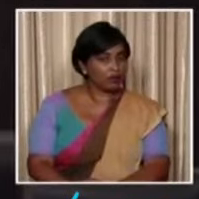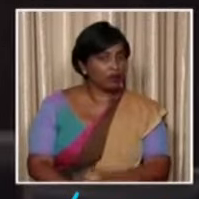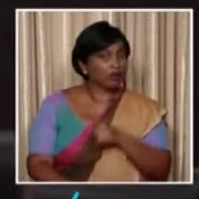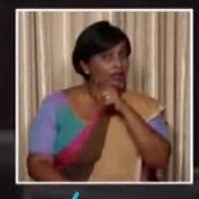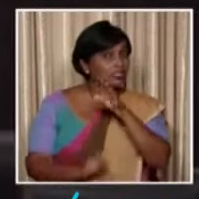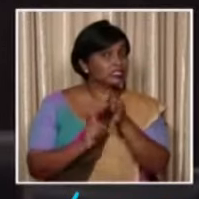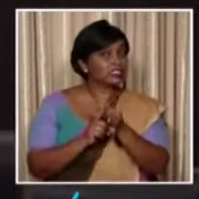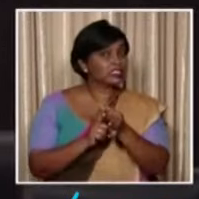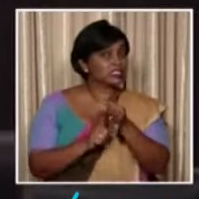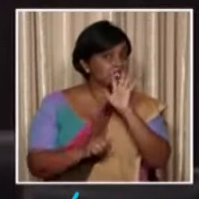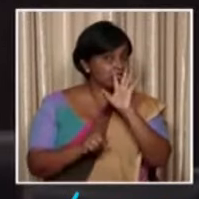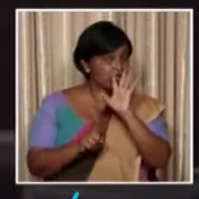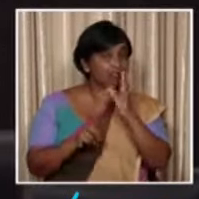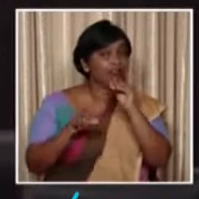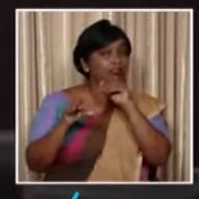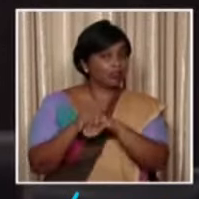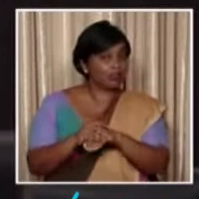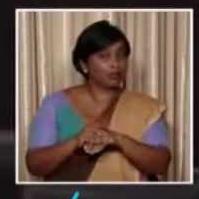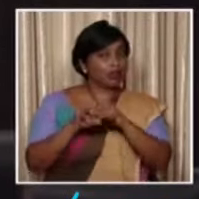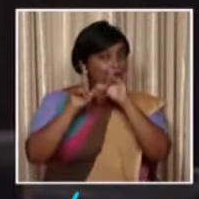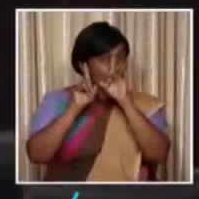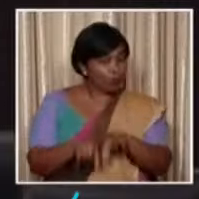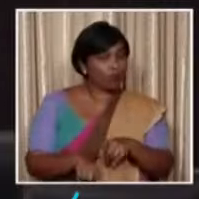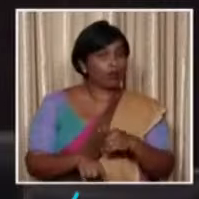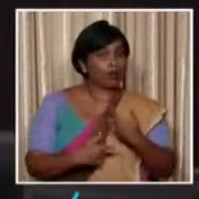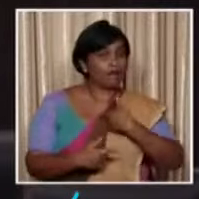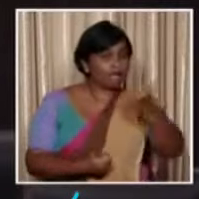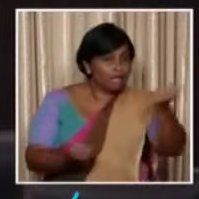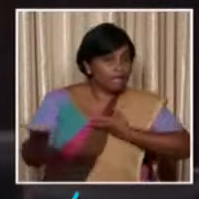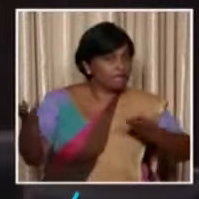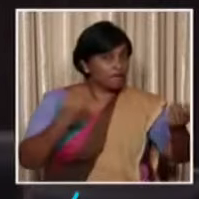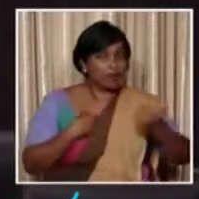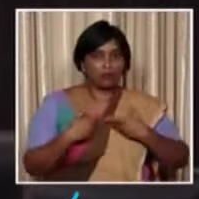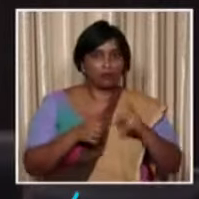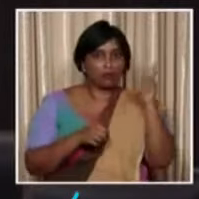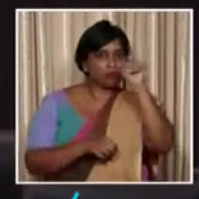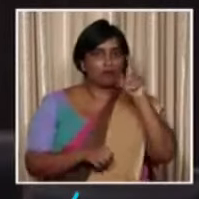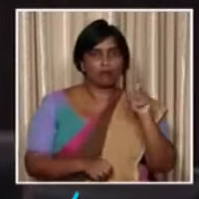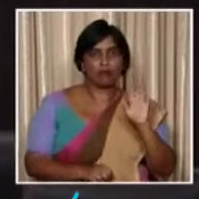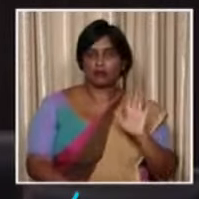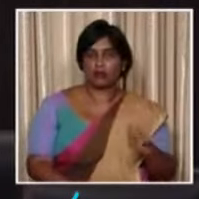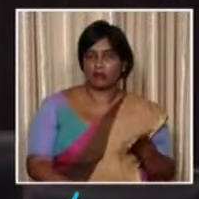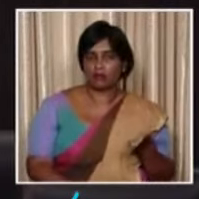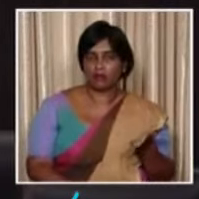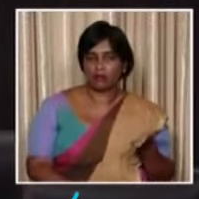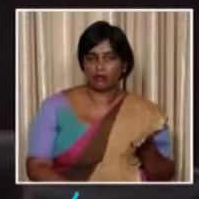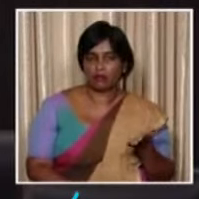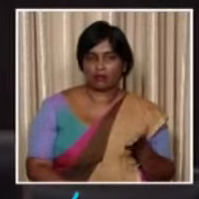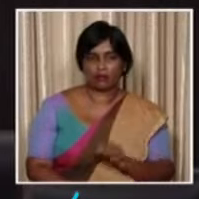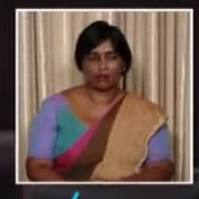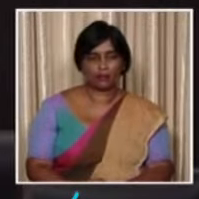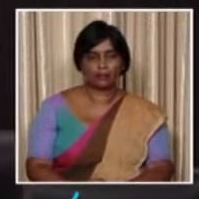එතුමාට ජනාධිපති වෙලා මේ විදියට අපෙන් පරිගන්නද කියන ප්‍රශ්නේ තියෙනවා